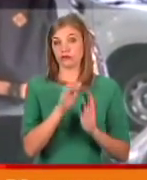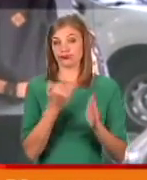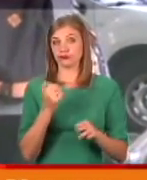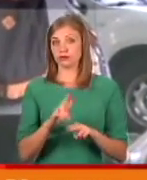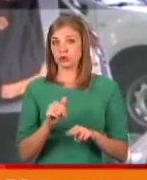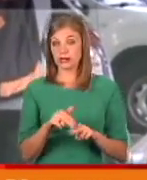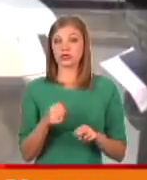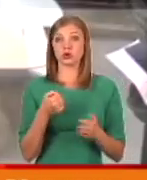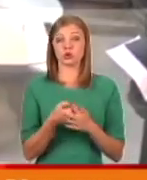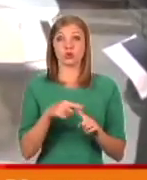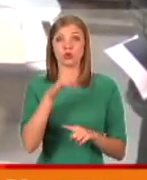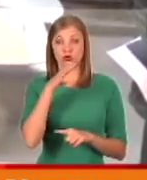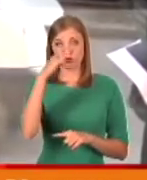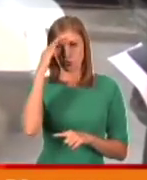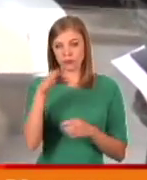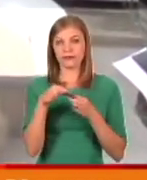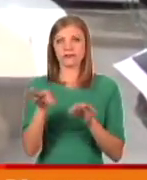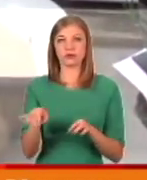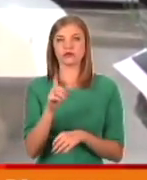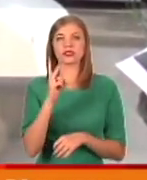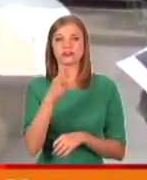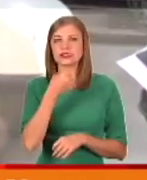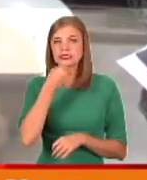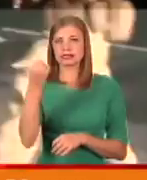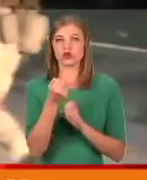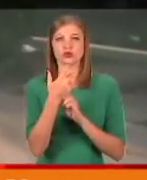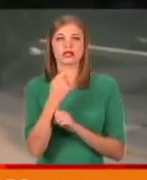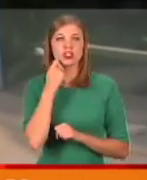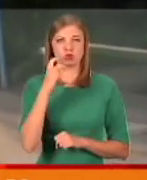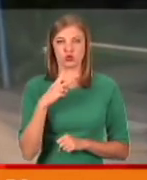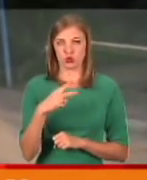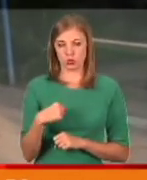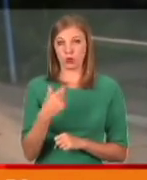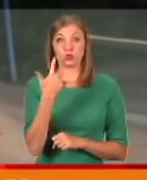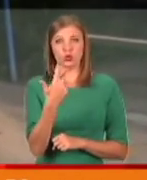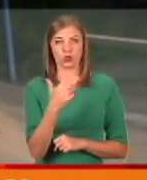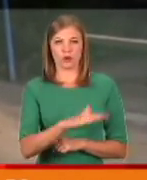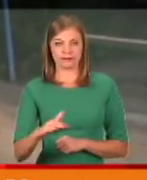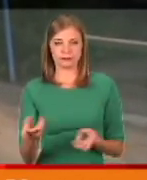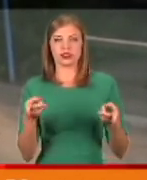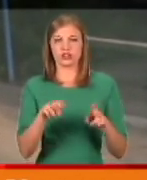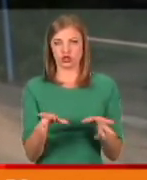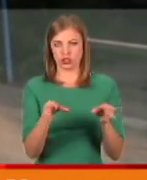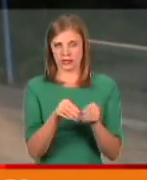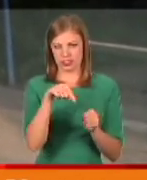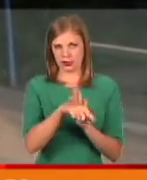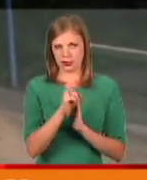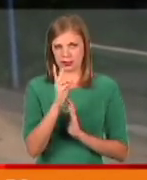викликала поліцію. До того часу чоловік випустив із квартири старшу 13-річну доньку. Троє молодших лишилися із